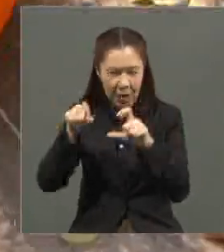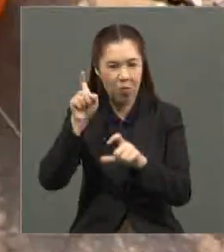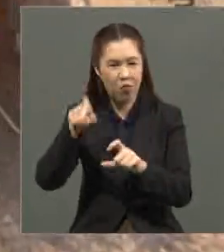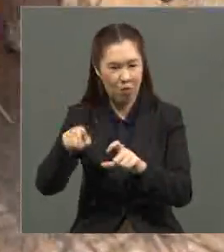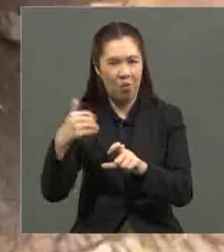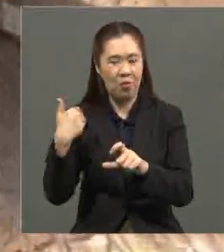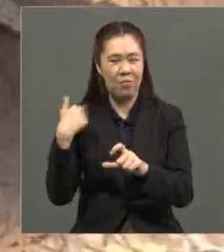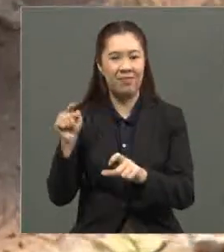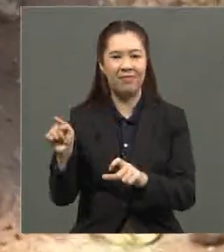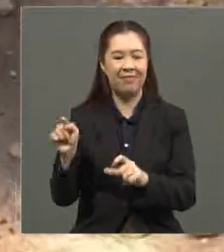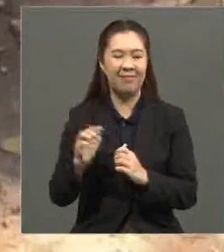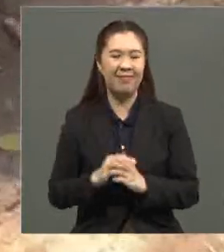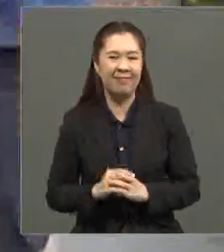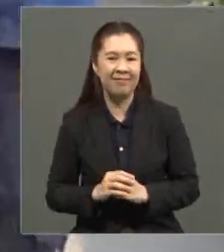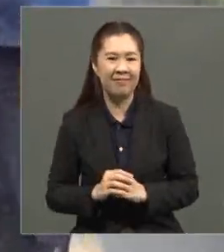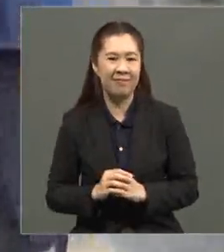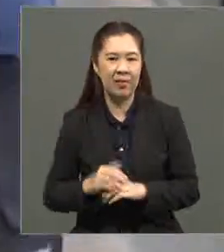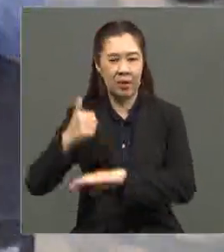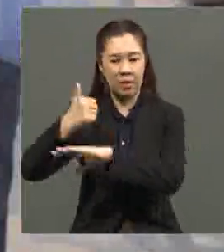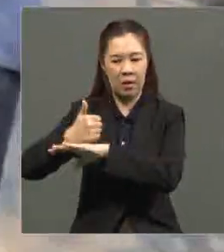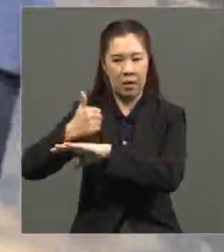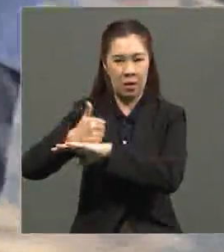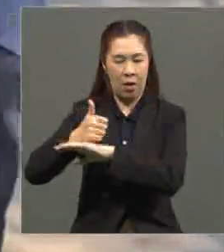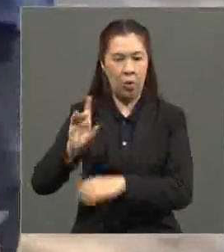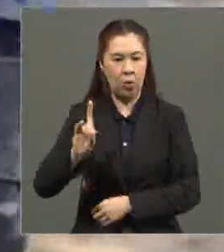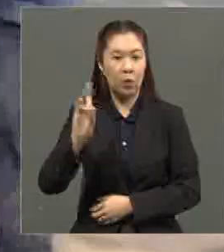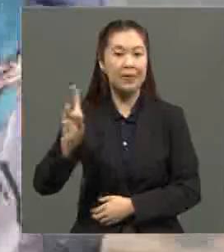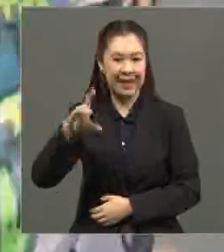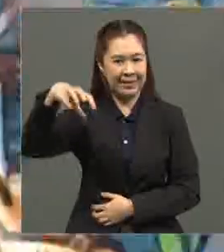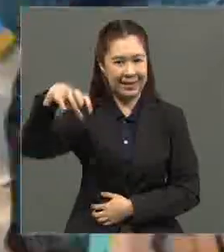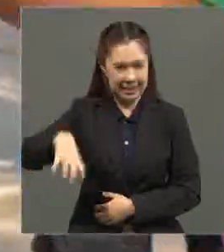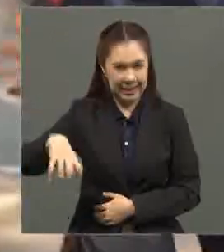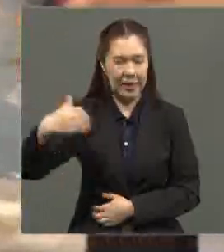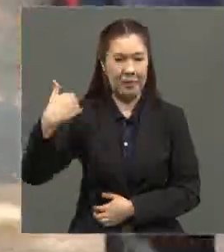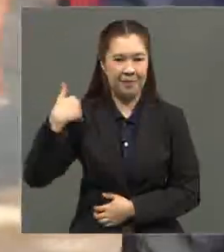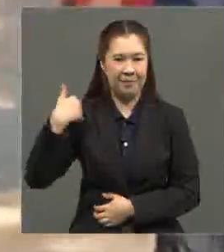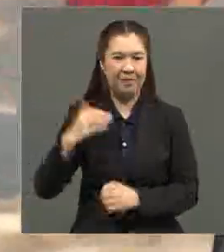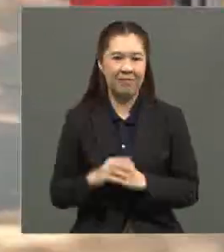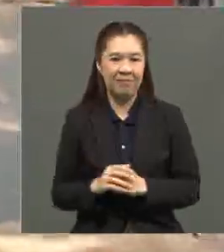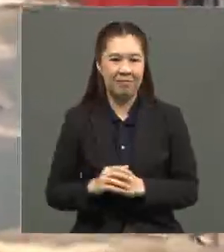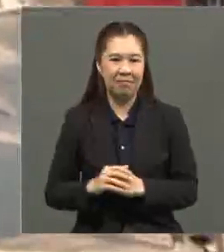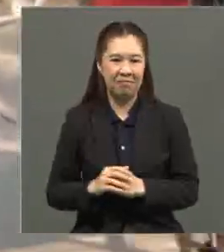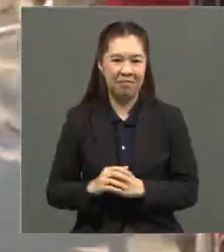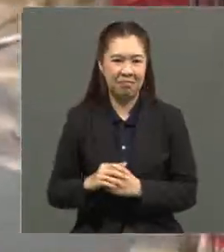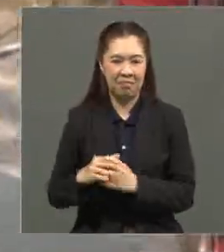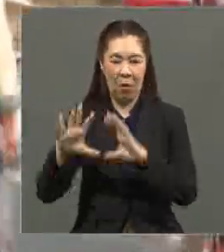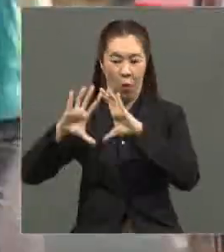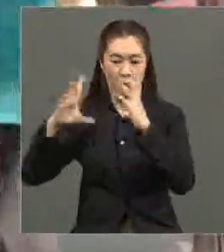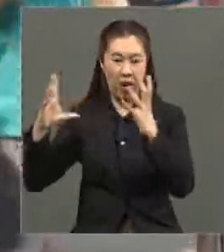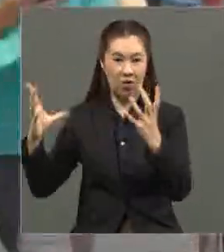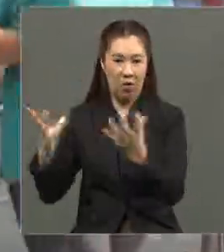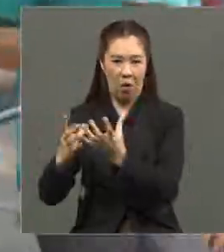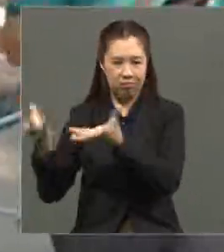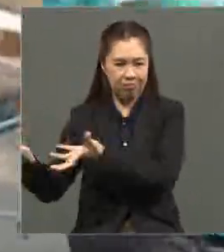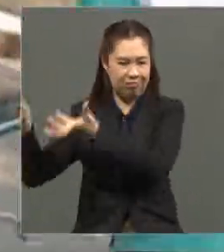นายณรงวิทย์ชดช้อยค่ะผู้อำนวยการสวนสัตว์เปิดเขาเขียวที่ออกแรงค่ะต้องบอกว่านี่แหละค่ะแบกฟักทองยักษ์เลยนะคะที่